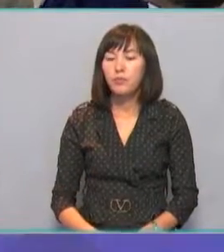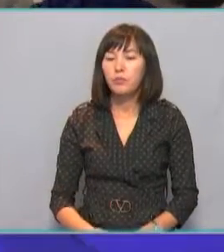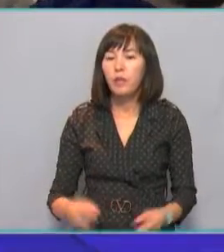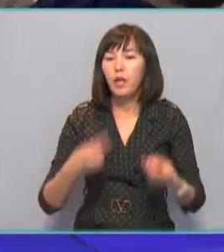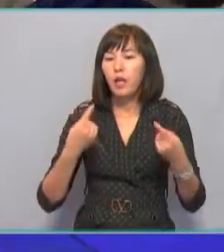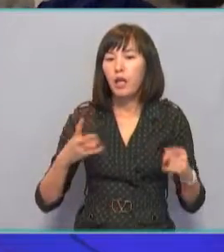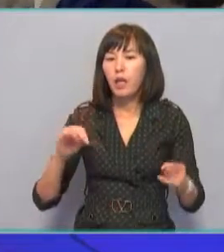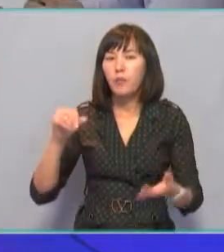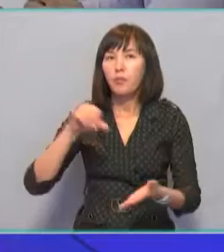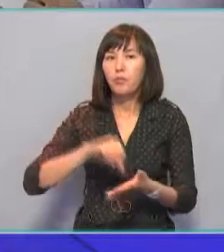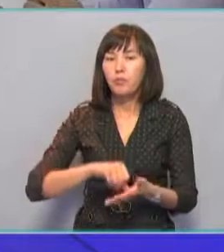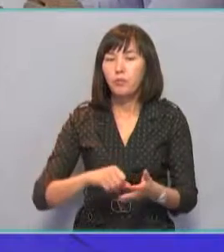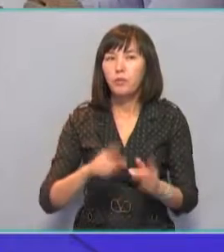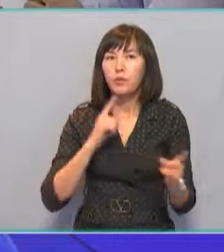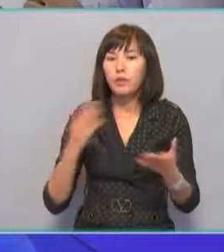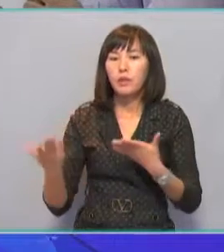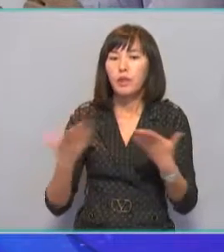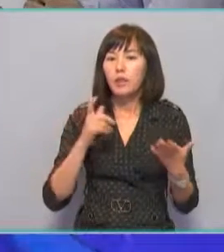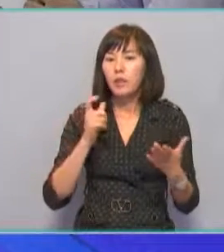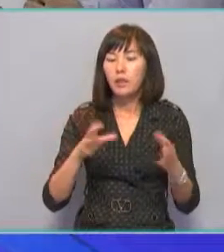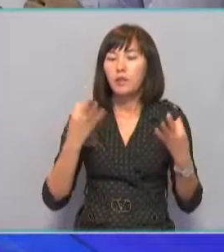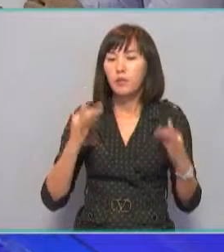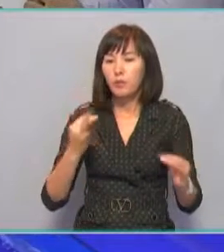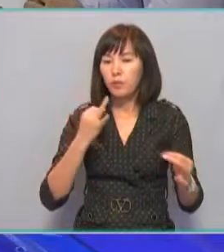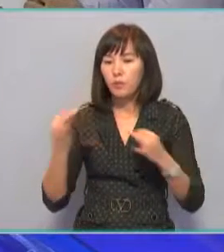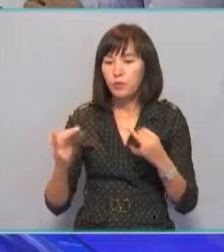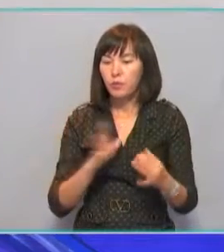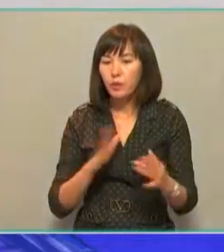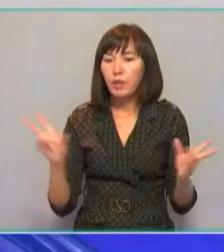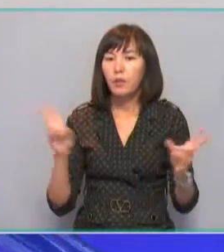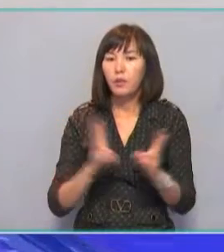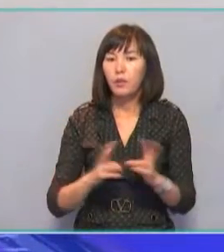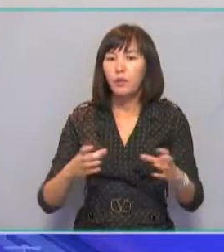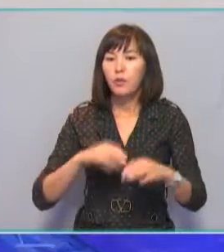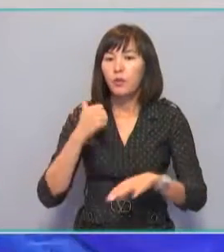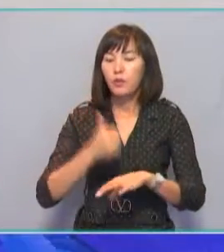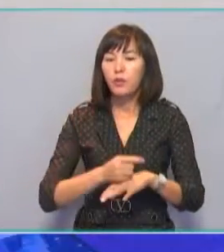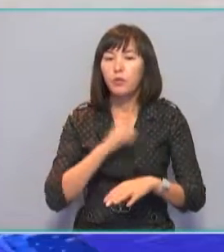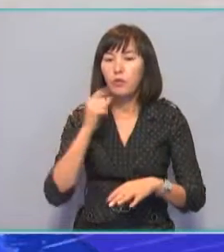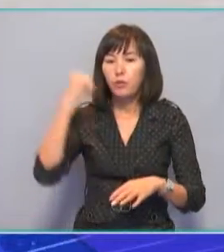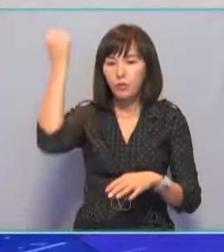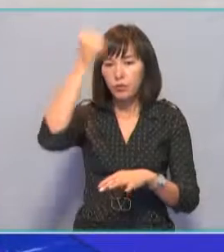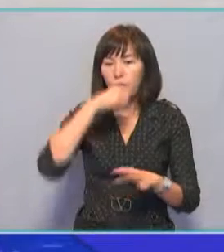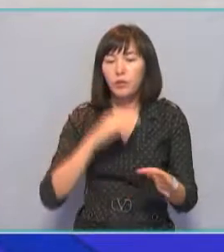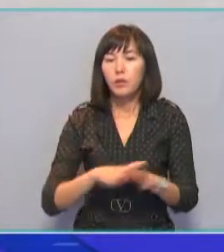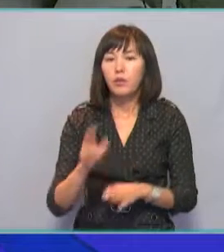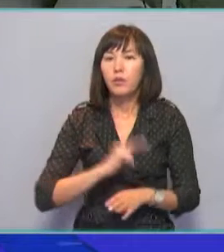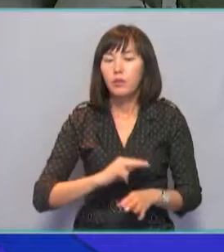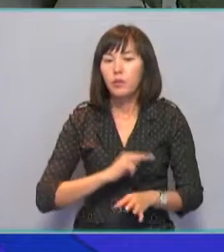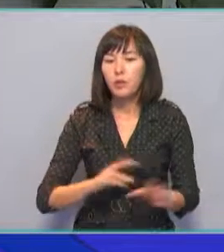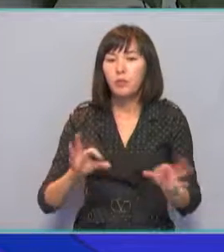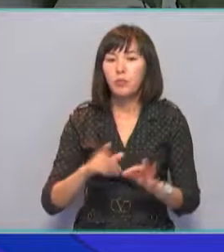Түрлі ұлт өкілдерінің мүшелері жиналған жиын еркін форматта өтті. Басқосуда ұйым басшылары жастар жылында атқарылған істерге